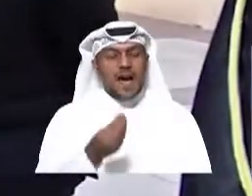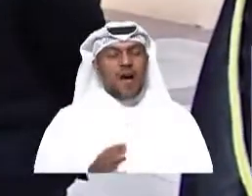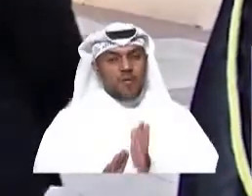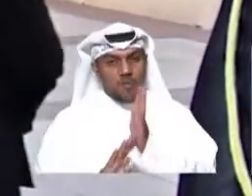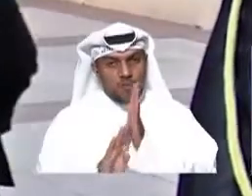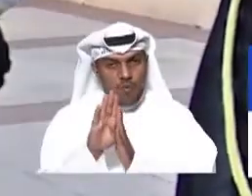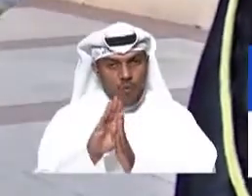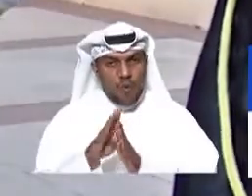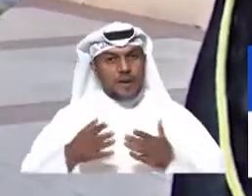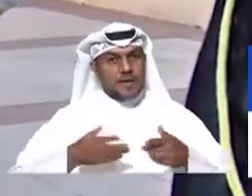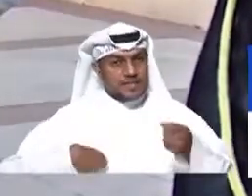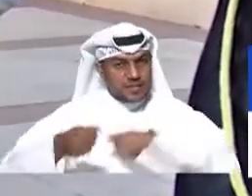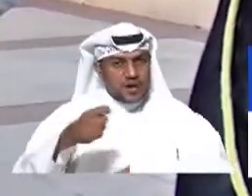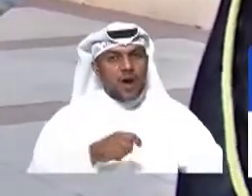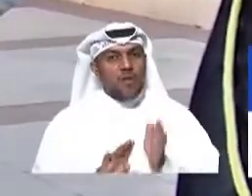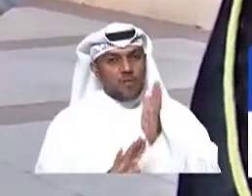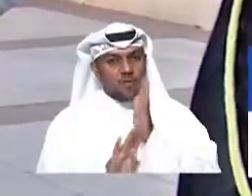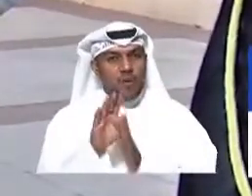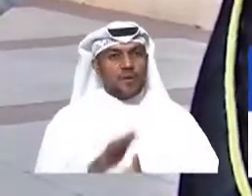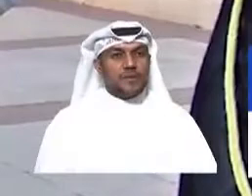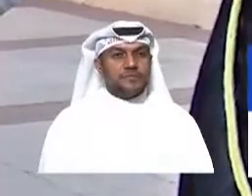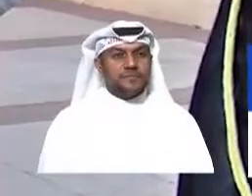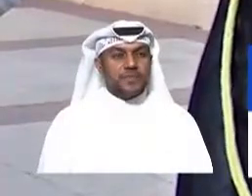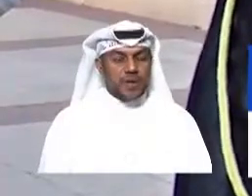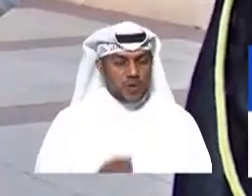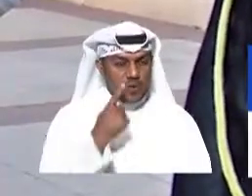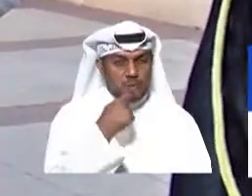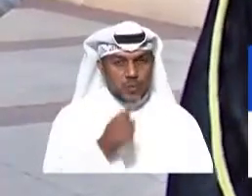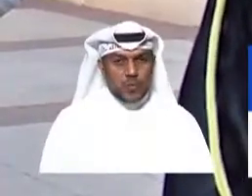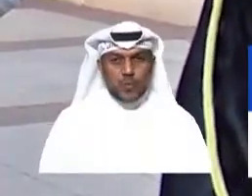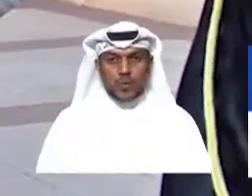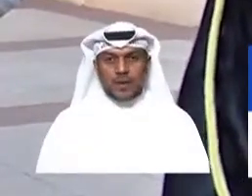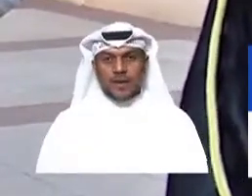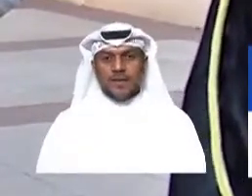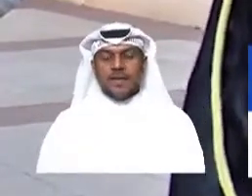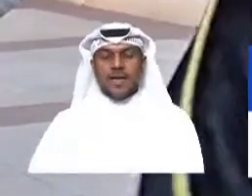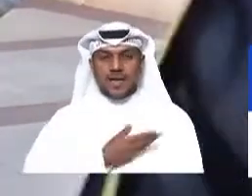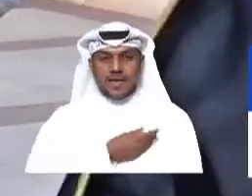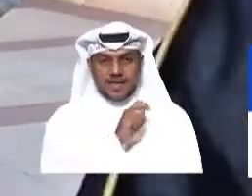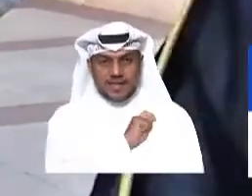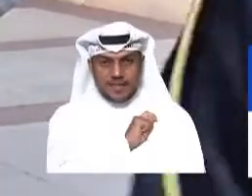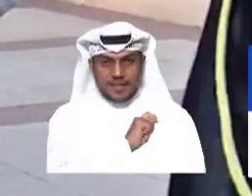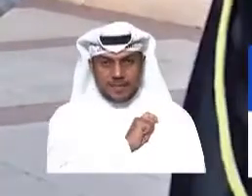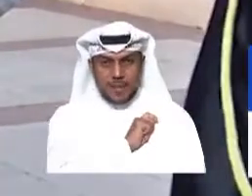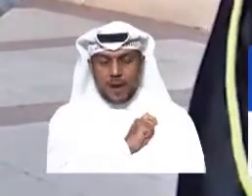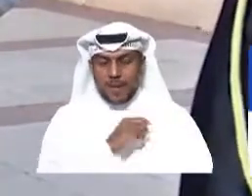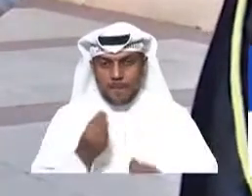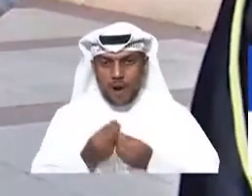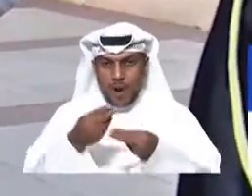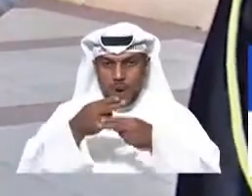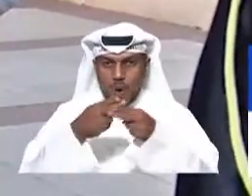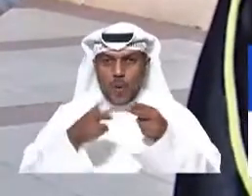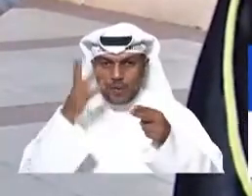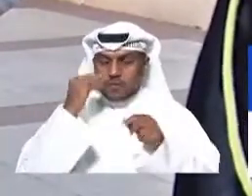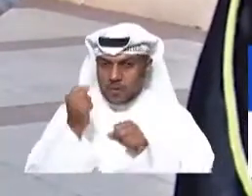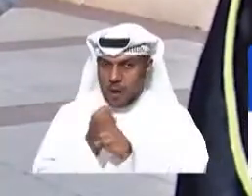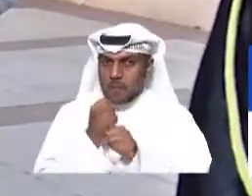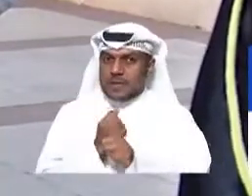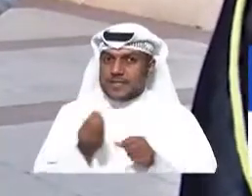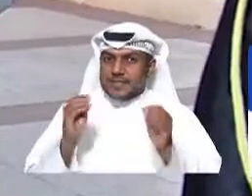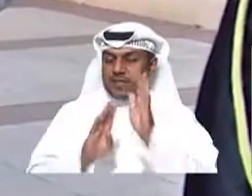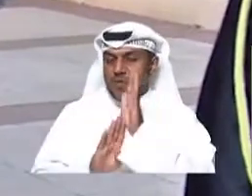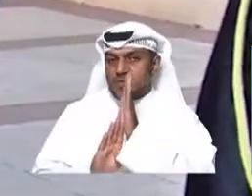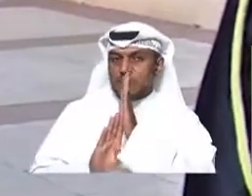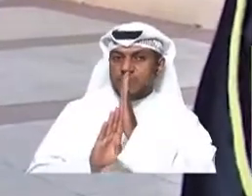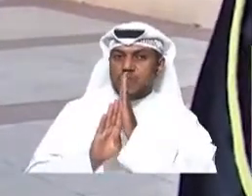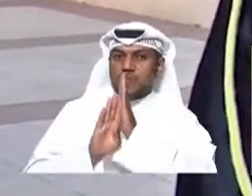كبير يدفع بالعلاقات الثنائية بين دولة الكويت وبين مملكة إسبانيا إلى مزيد من التطور.